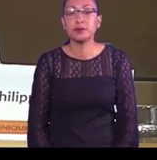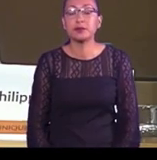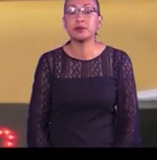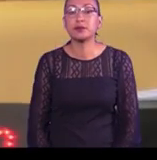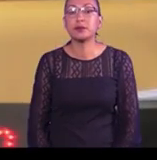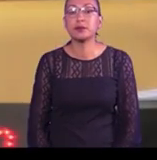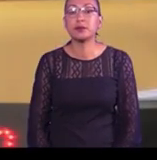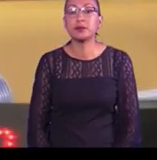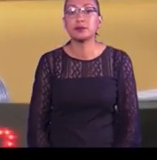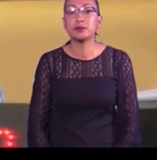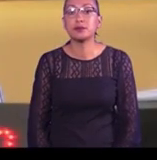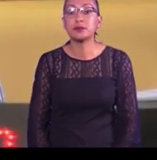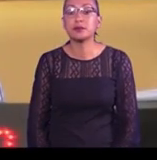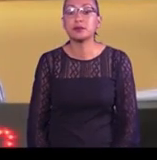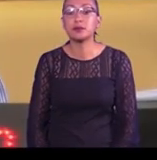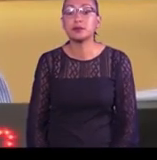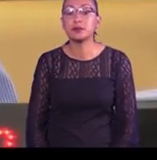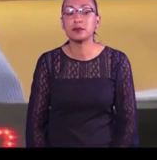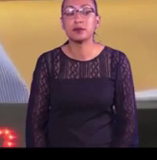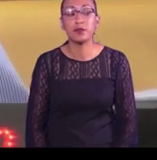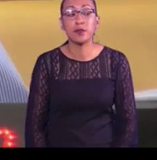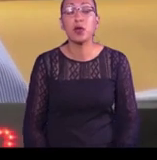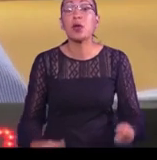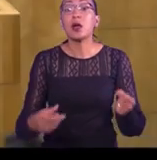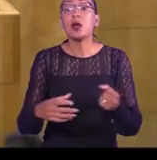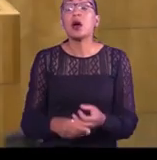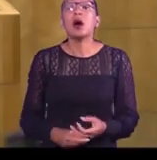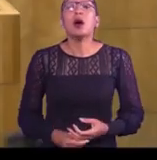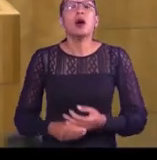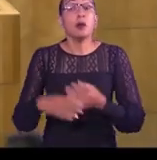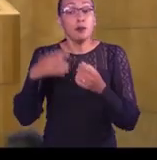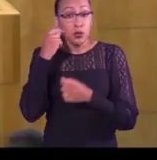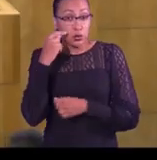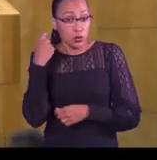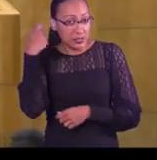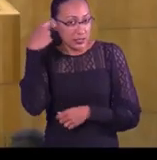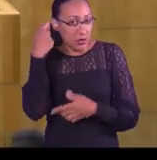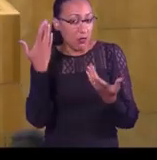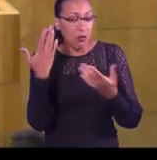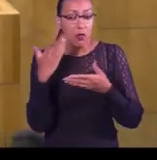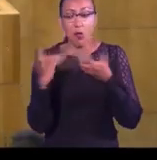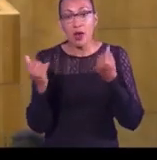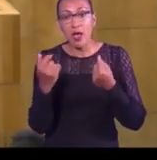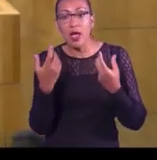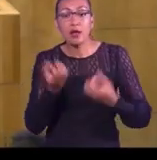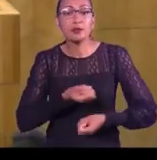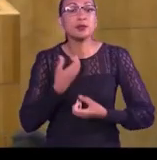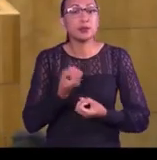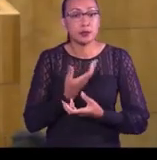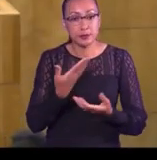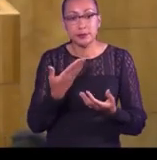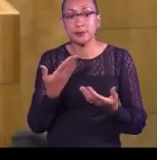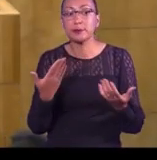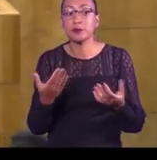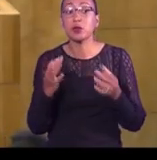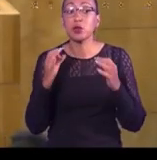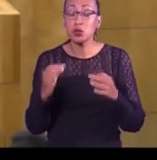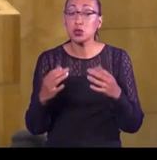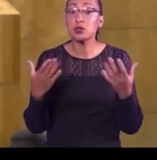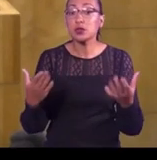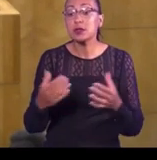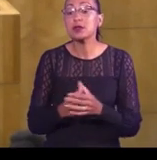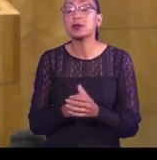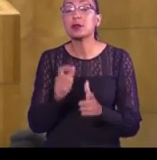Oui, merci, Monsieur le Président, de me passer la parole. Et je reçois une délégation et je reviens, bien